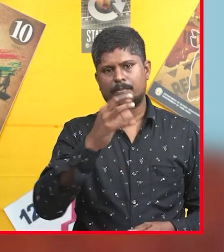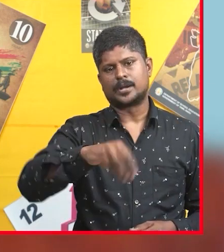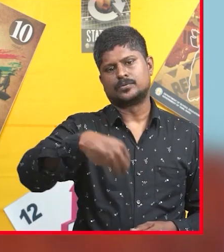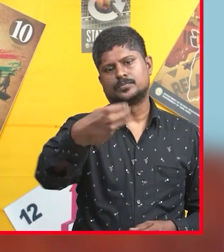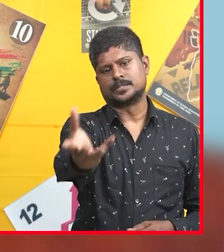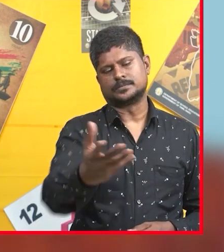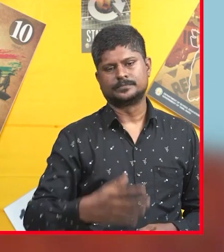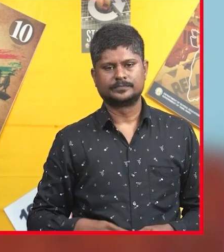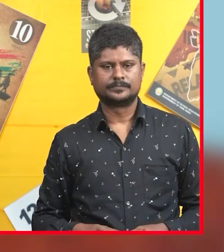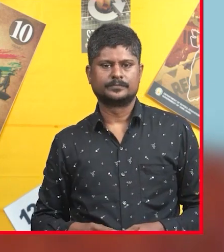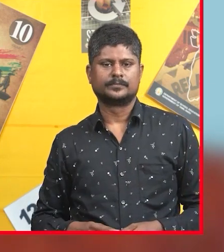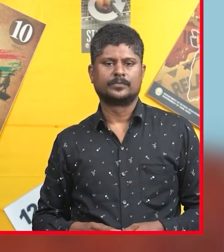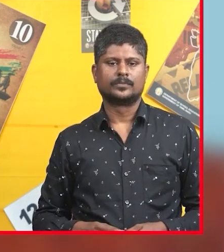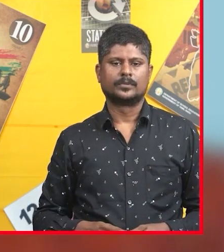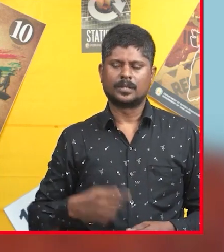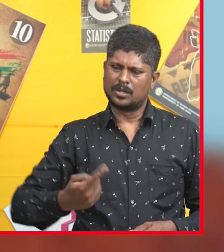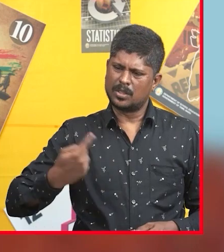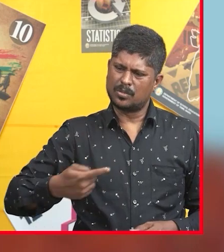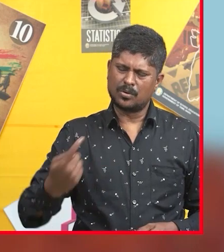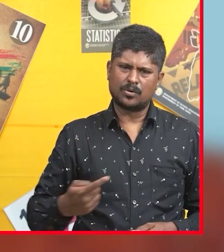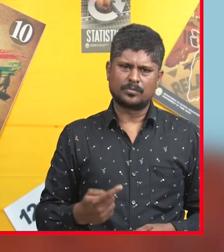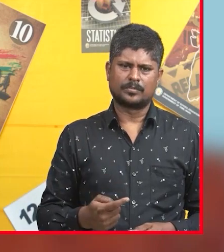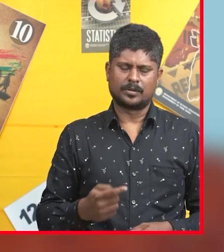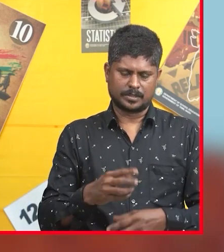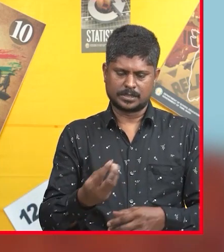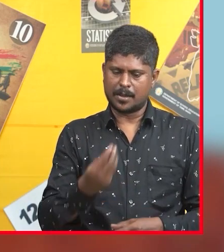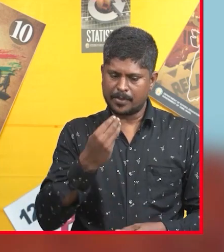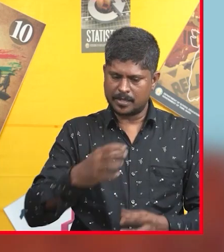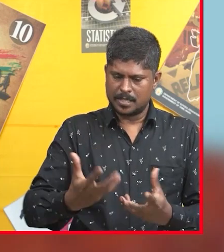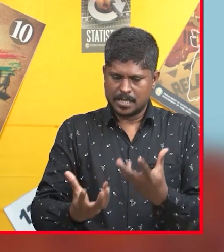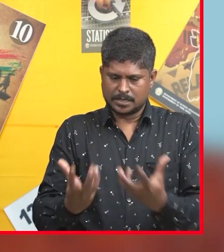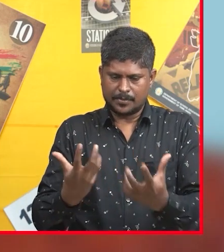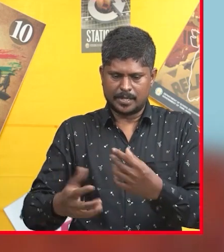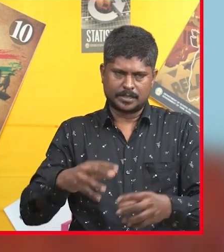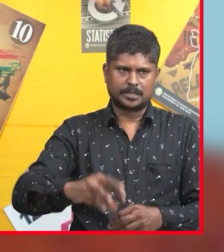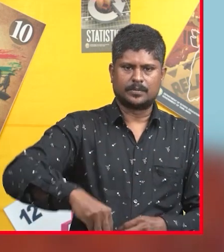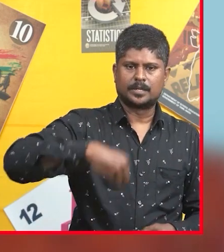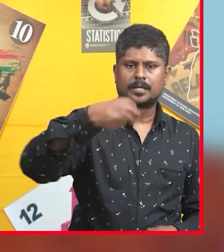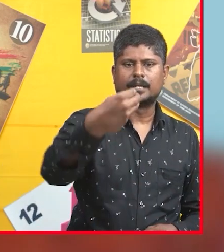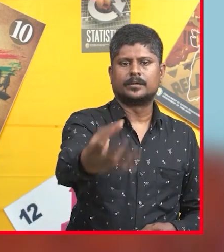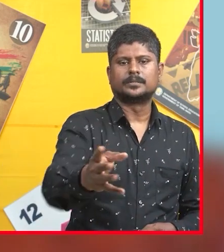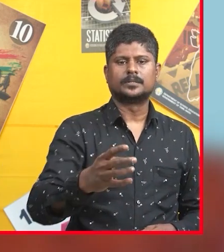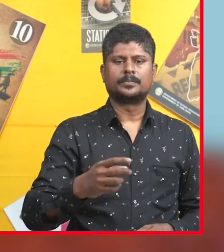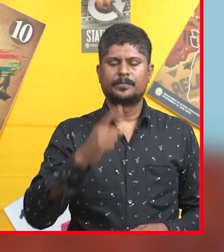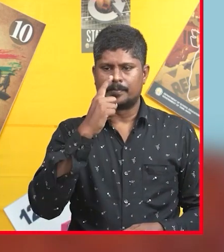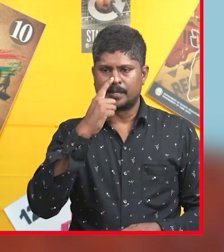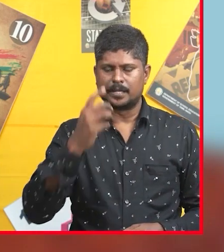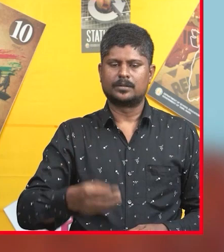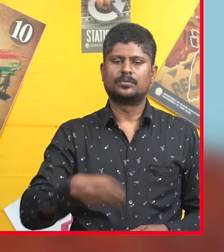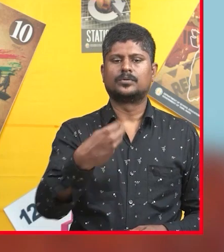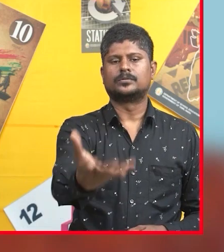பசியோடு வரக்கூடியவர்களுக்கு தினமும் அவங்க கையால சமைத்து உணவை கொடுத்தார்கள் கோசல நாட்டு